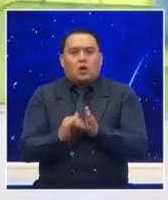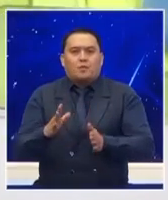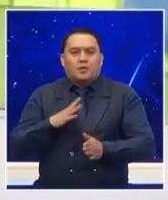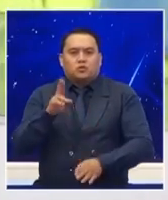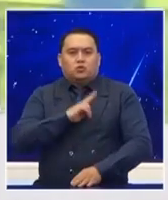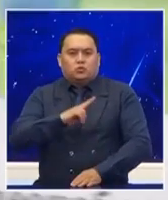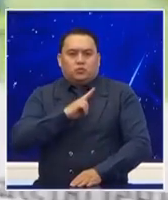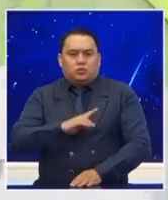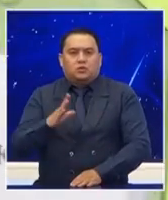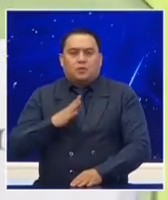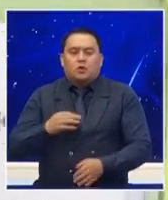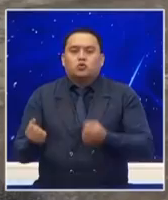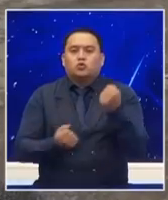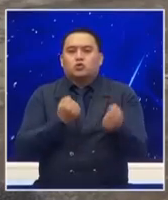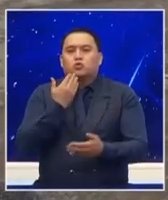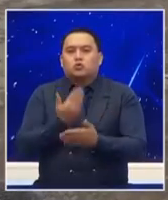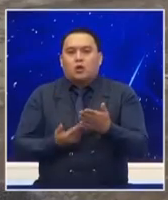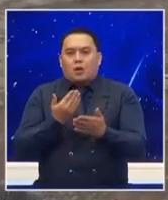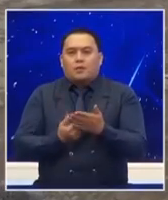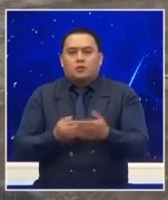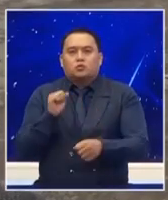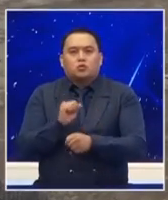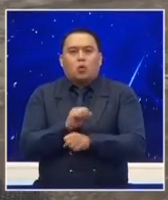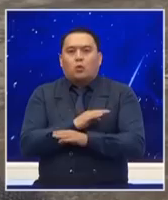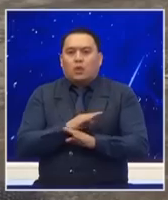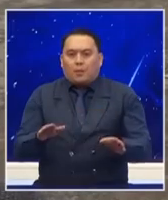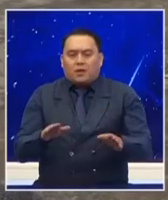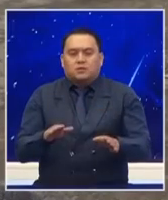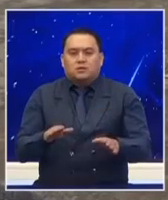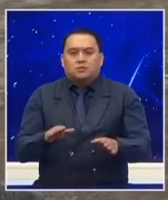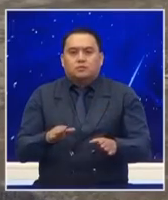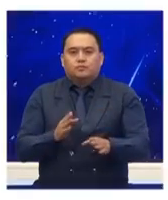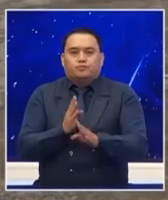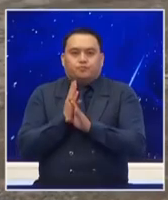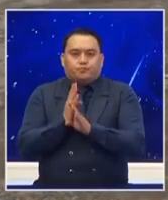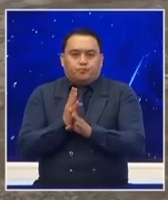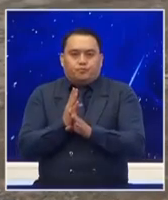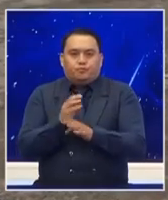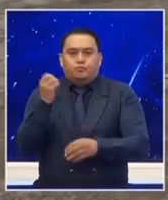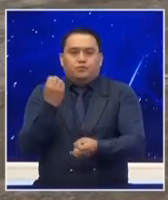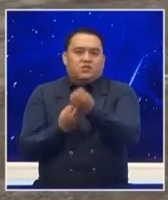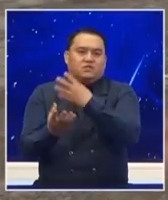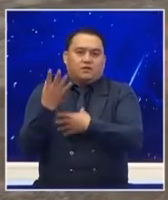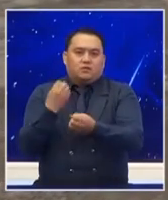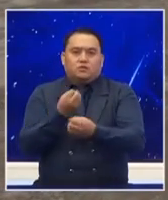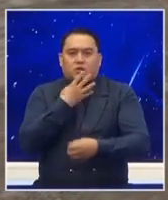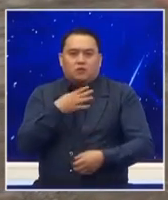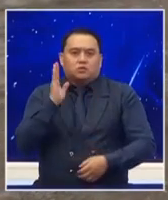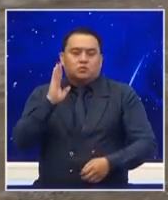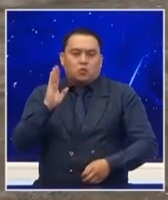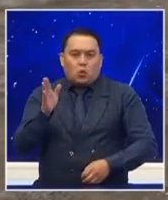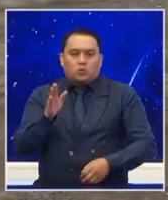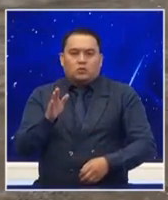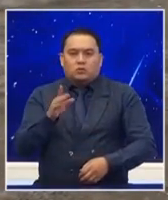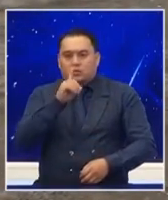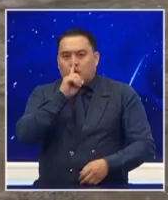жұмыс істейміз. Жүргізушілерден сұраймыз, осы жерге тоқтамасын, кептеліс жасамасын. Светофор қойылса жақсы болады. Мына жерде